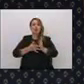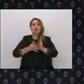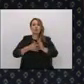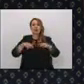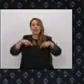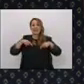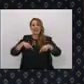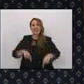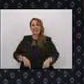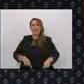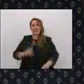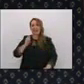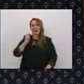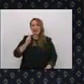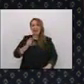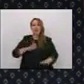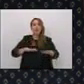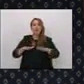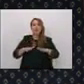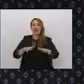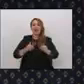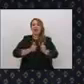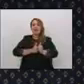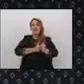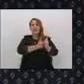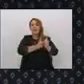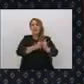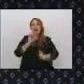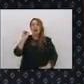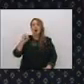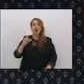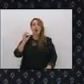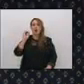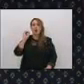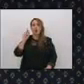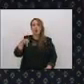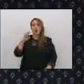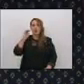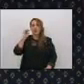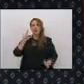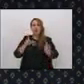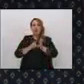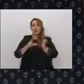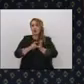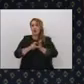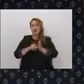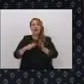التابعة للدولة والأملاك المسيرة من طرف دواوين الترقية والتسيير العقاري بموجب المرسوم التنفيذي